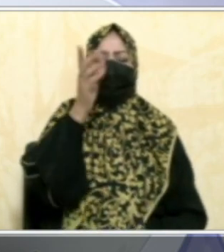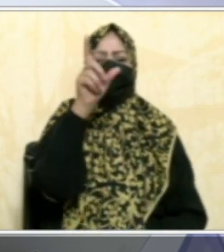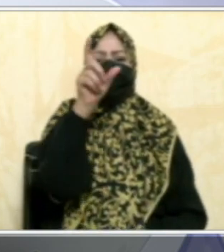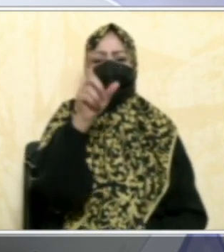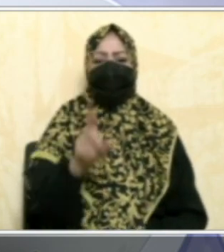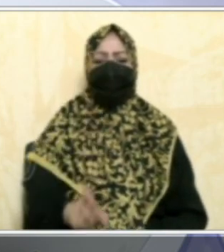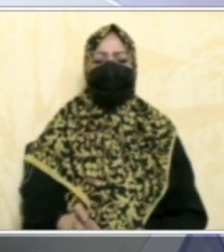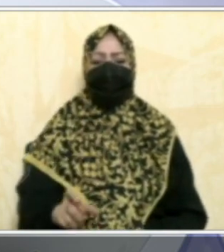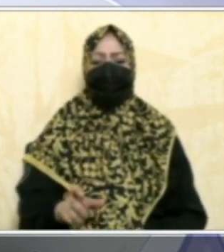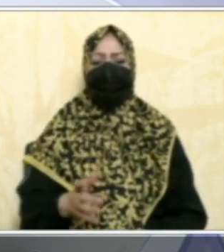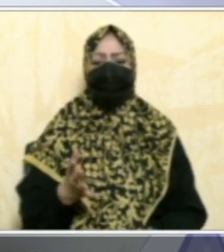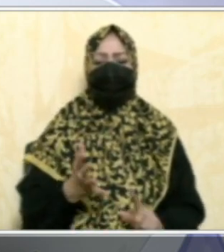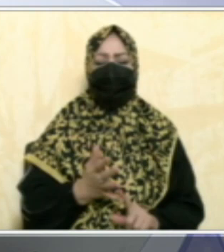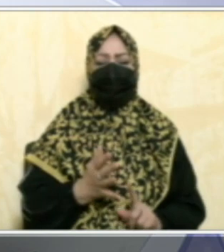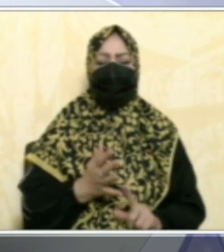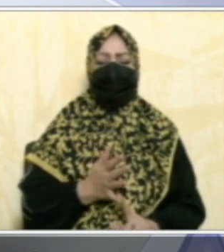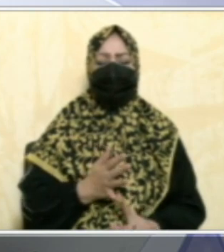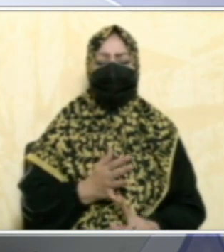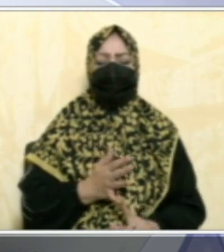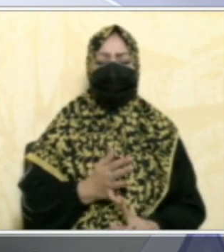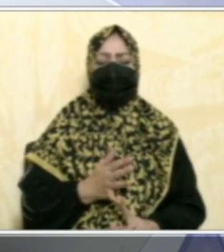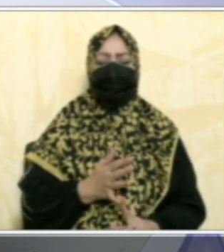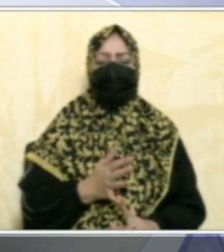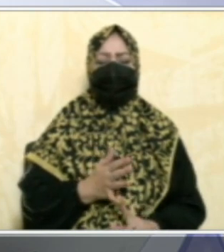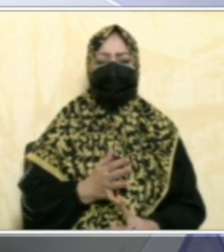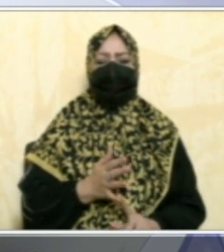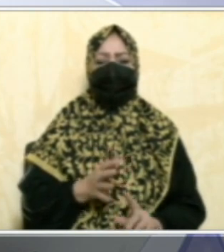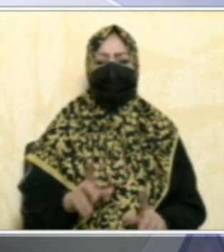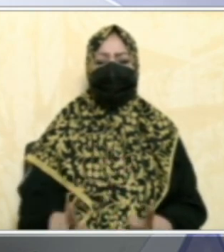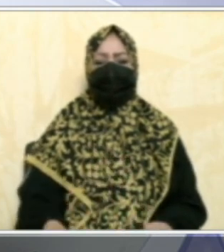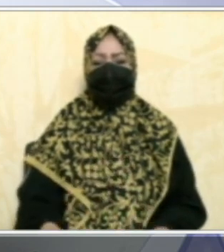تحى وطلق السلام. أنا ركبت جبت